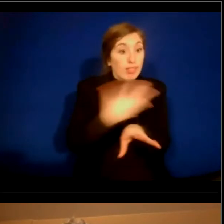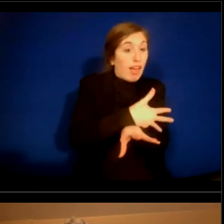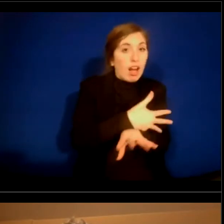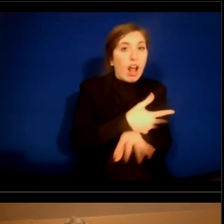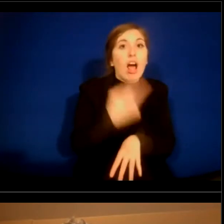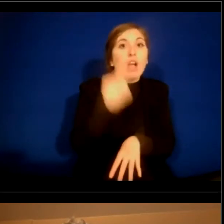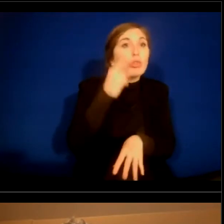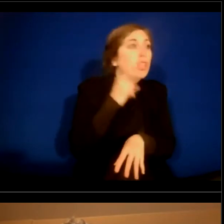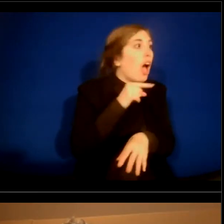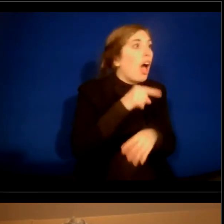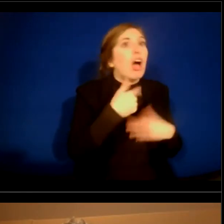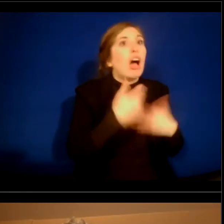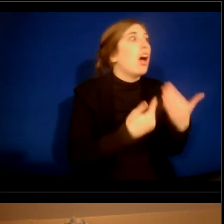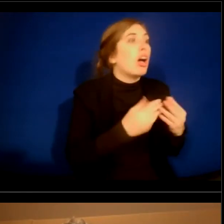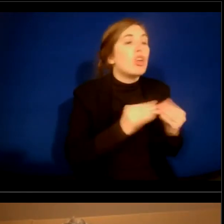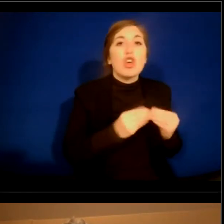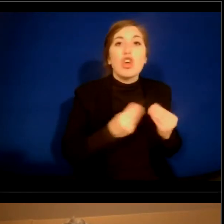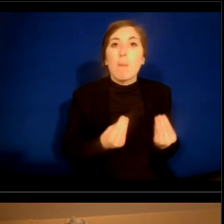fare. Quindi